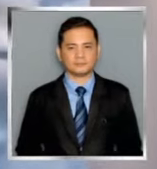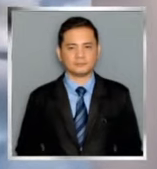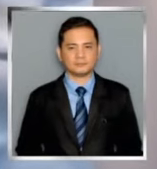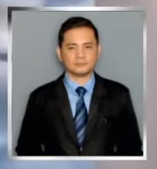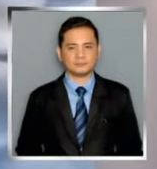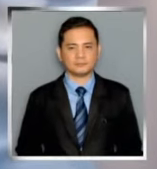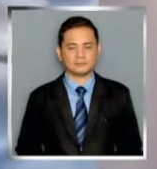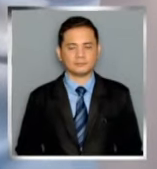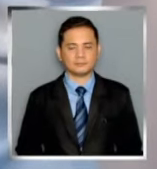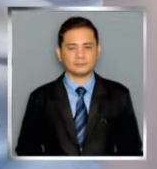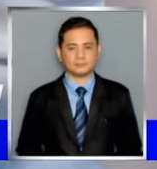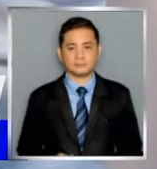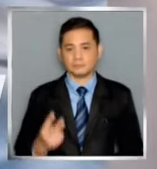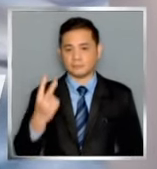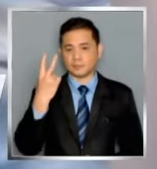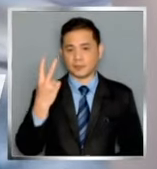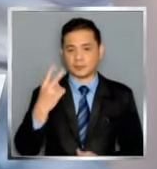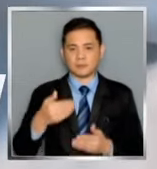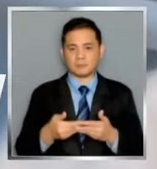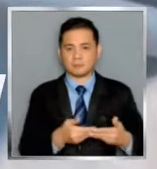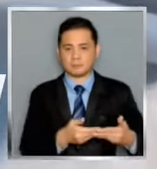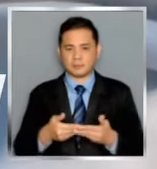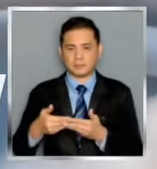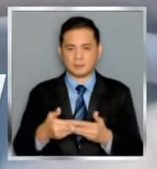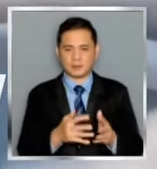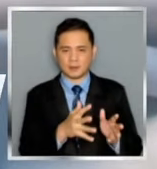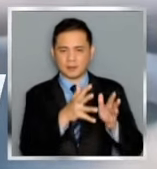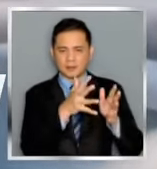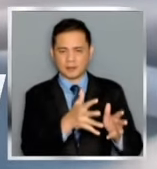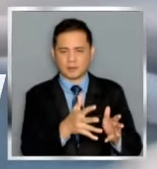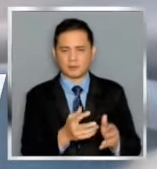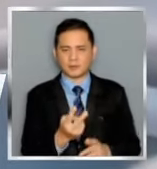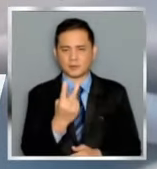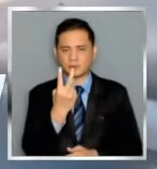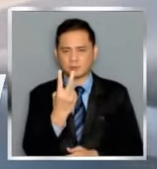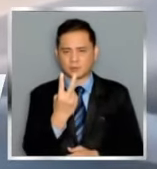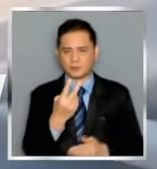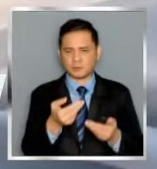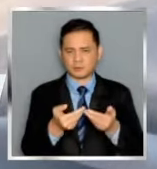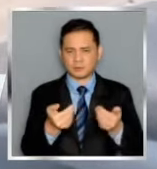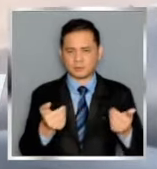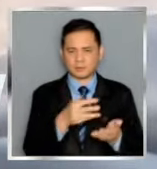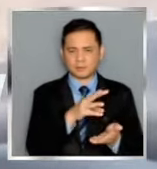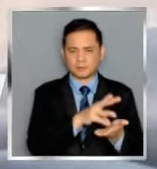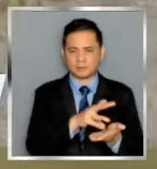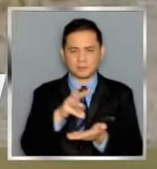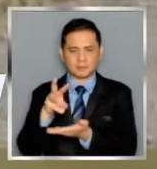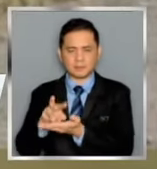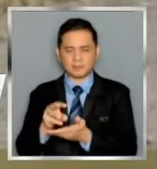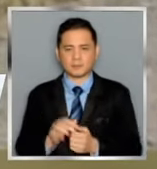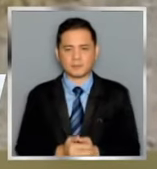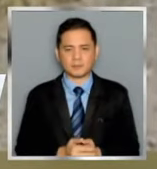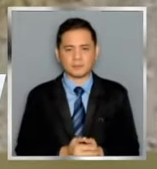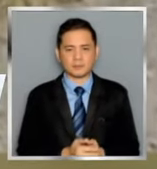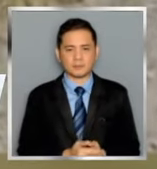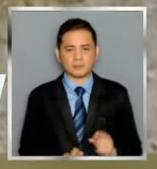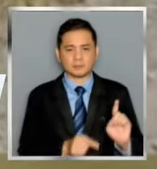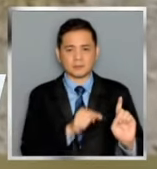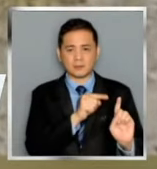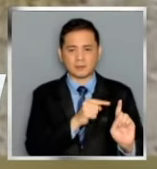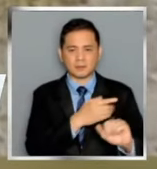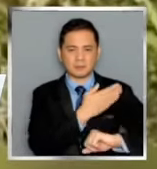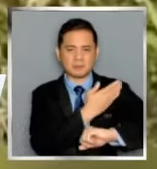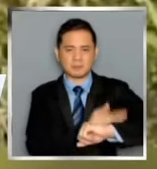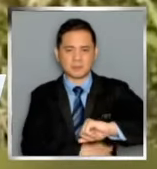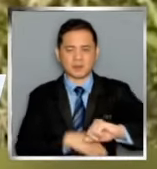Dalawang sanggol ang inabandona sa magkahiwalay na lugar. Ang isa, putol ang kanang paa at balik ang kaliwang tuhod matapos tangay ng